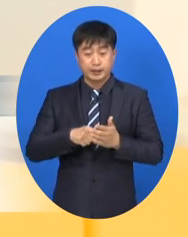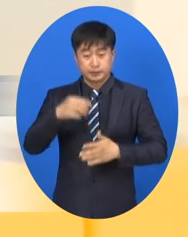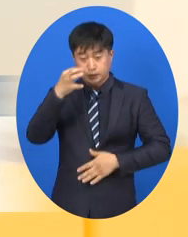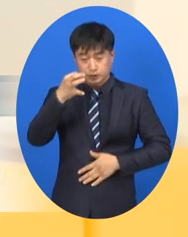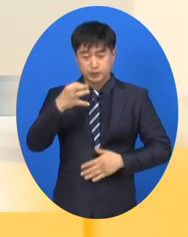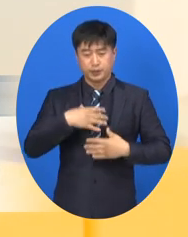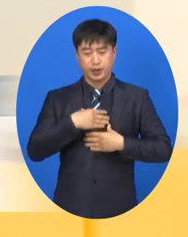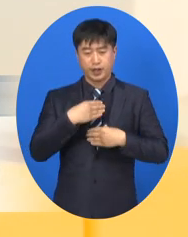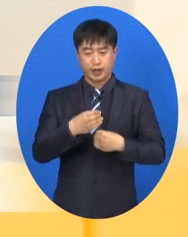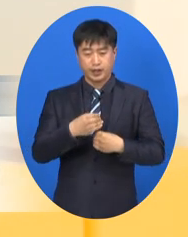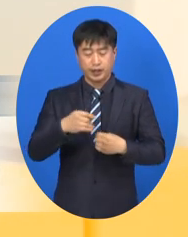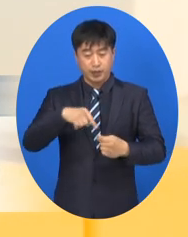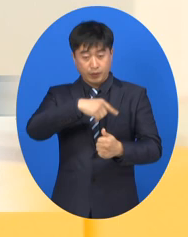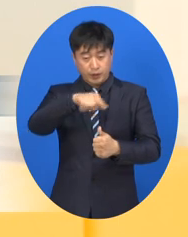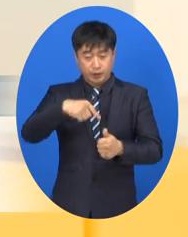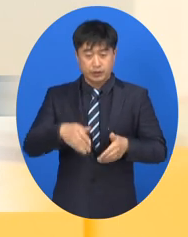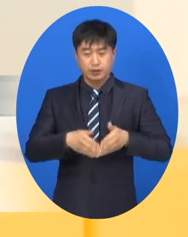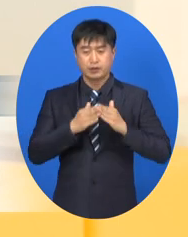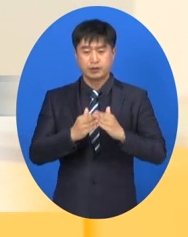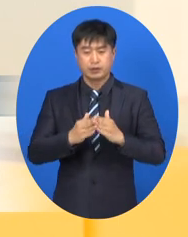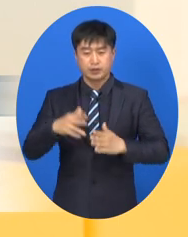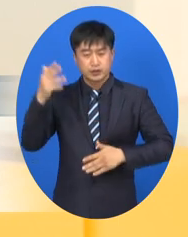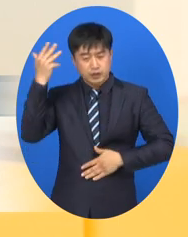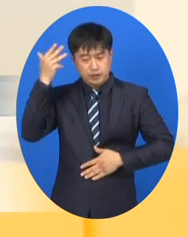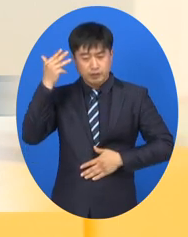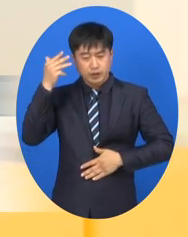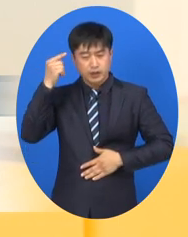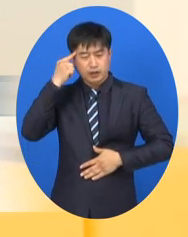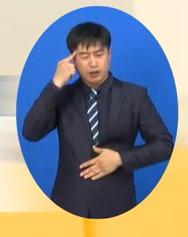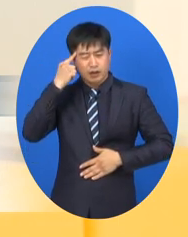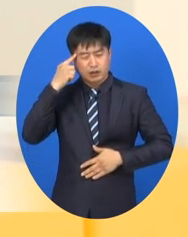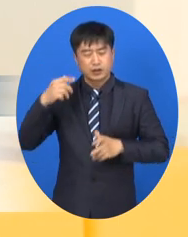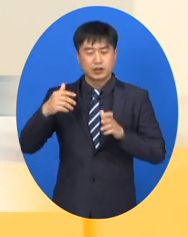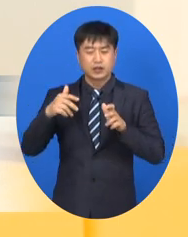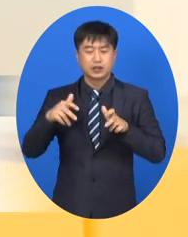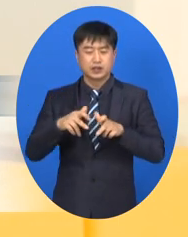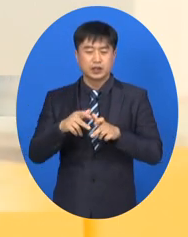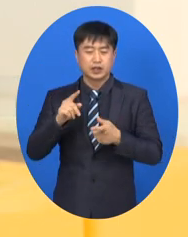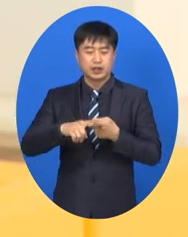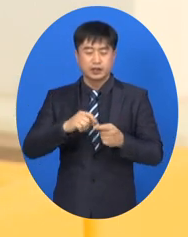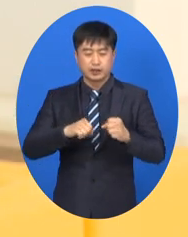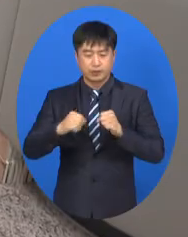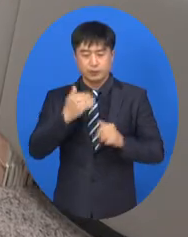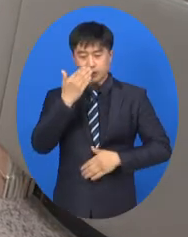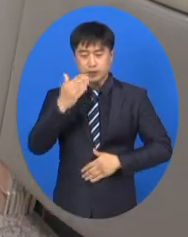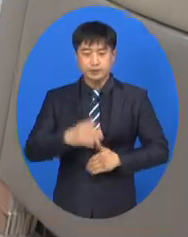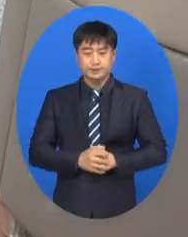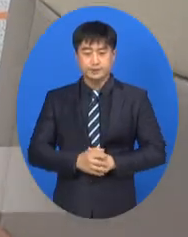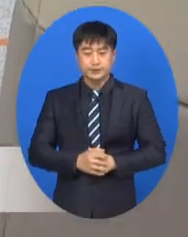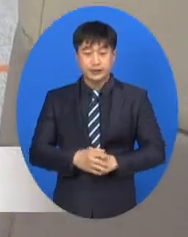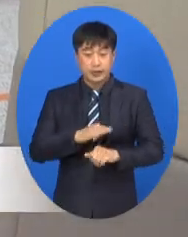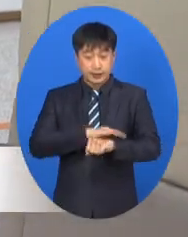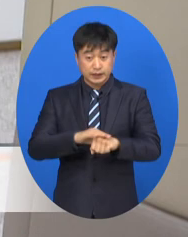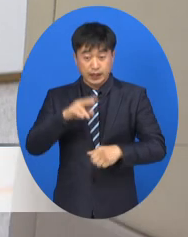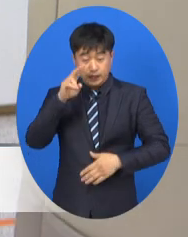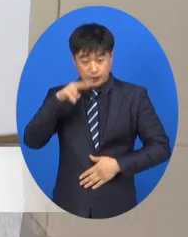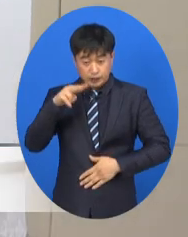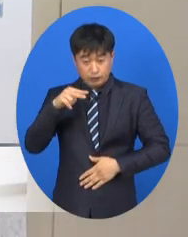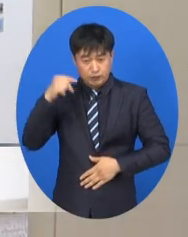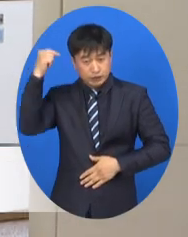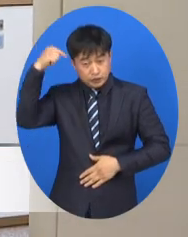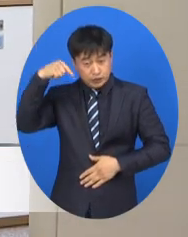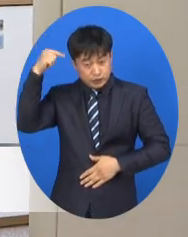기능을 안정되도록 환경을 조성해서 치매와 같은 인지 기능 장애에 대응하고자 합니다. 잘 읽히고